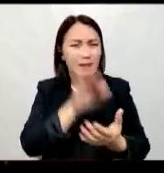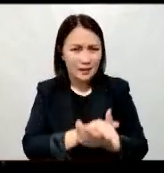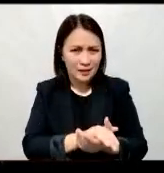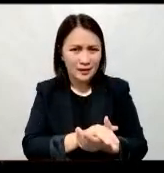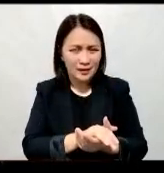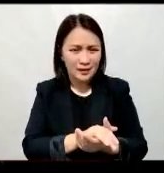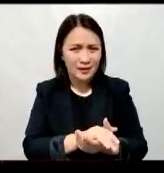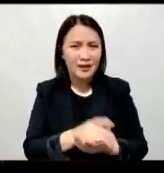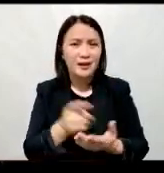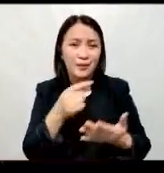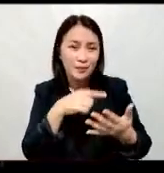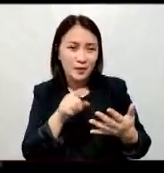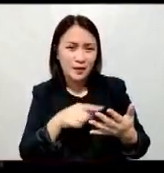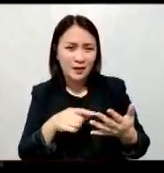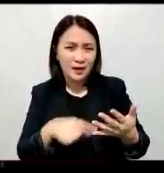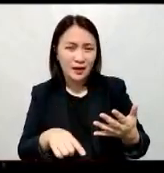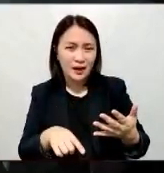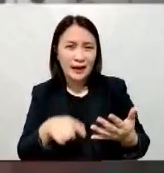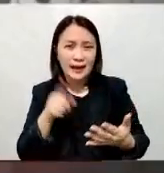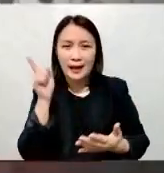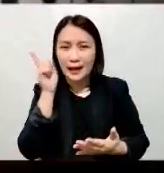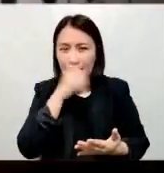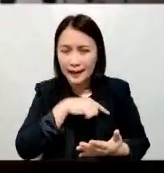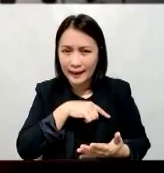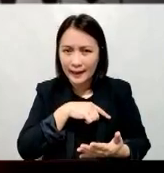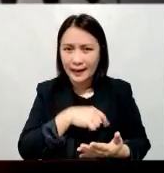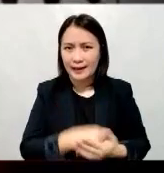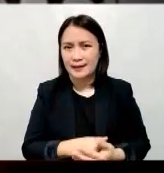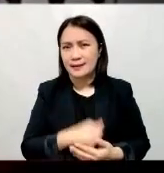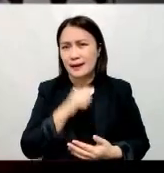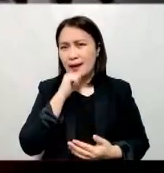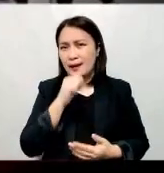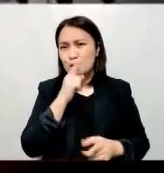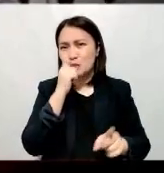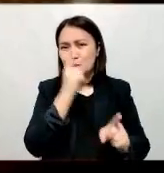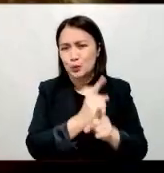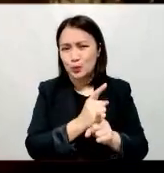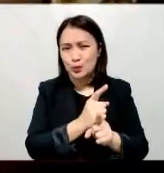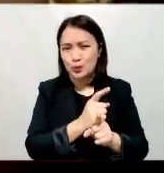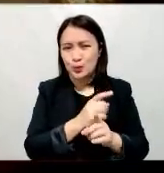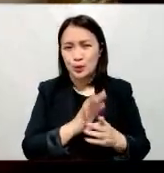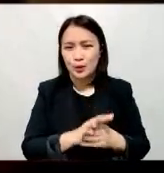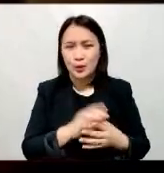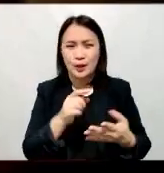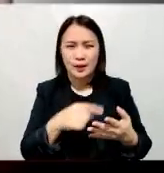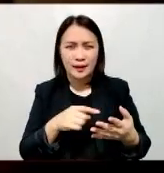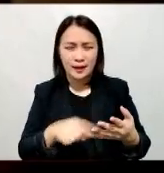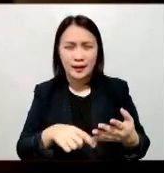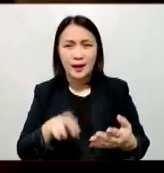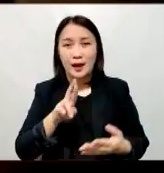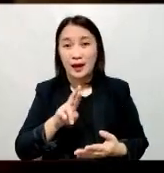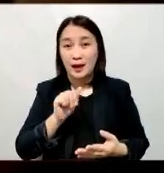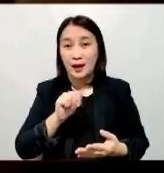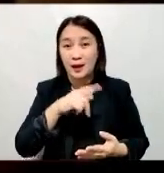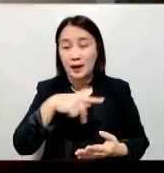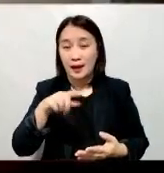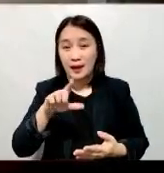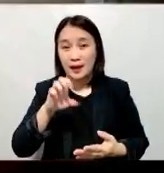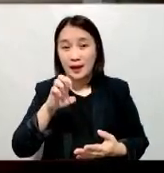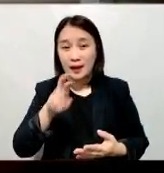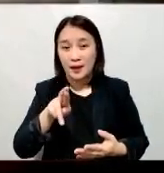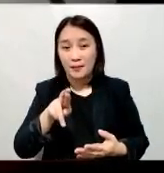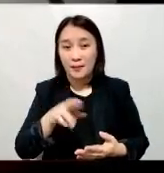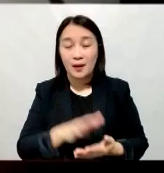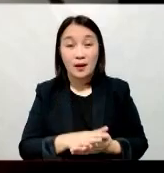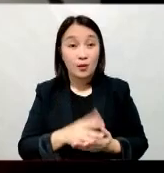sa video na yan ay hindi po totoo. Sinuri po yan ng Fox First PH at ng Rappler. Ang pagpunta po ng Pangulo sa Malaysia ay hindi po